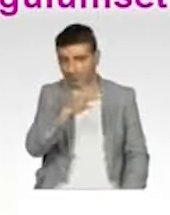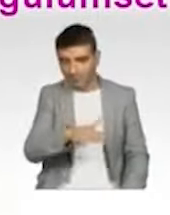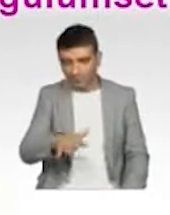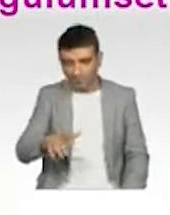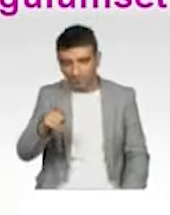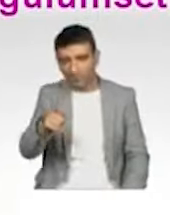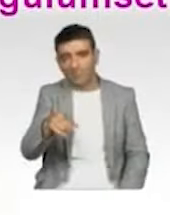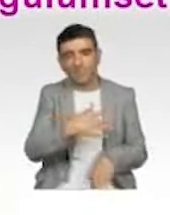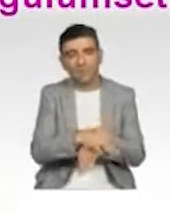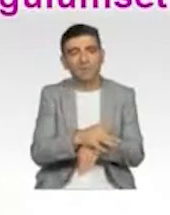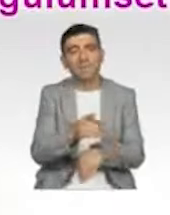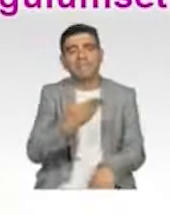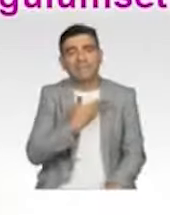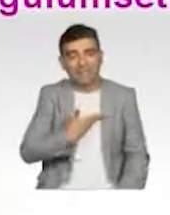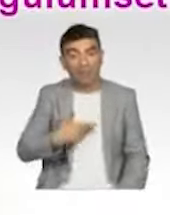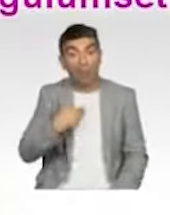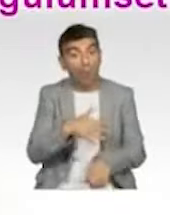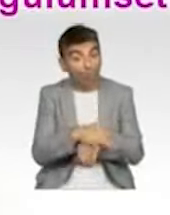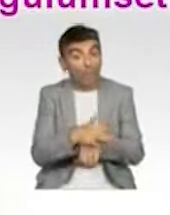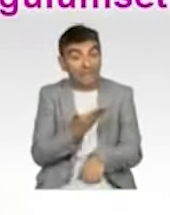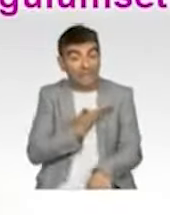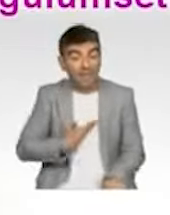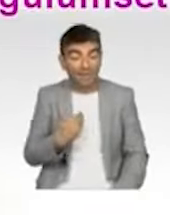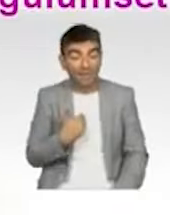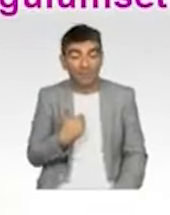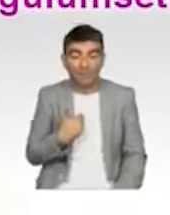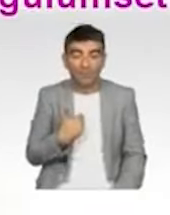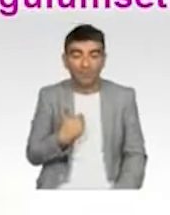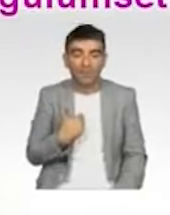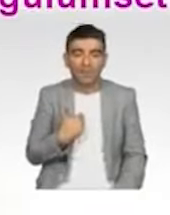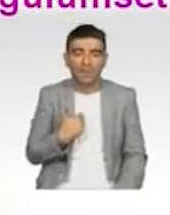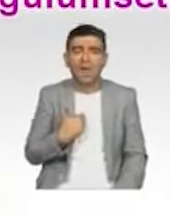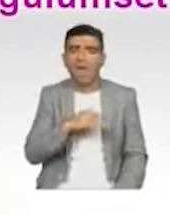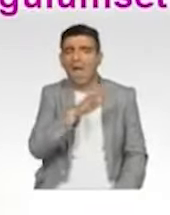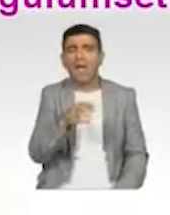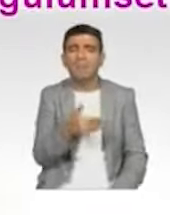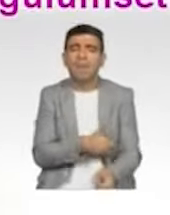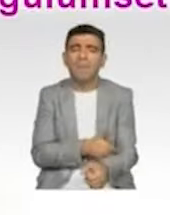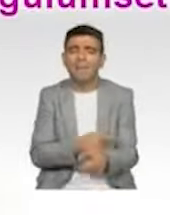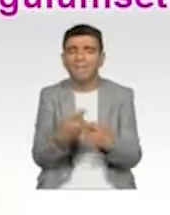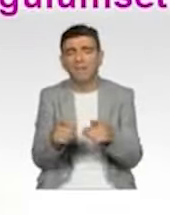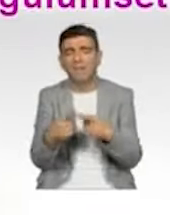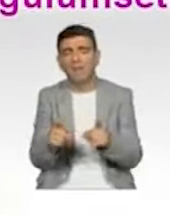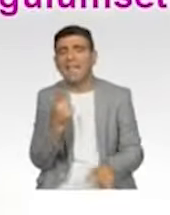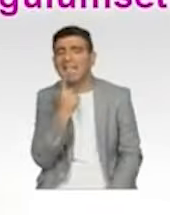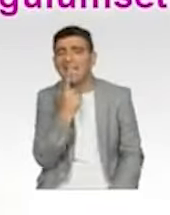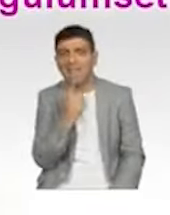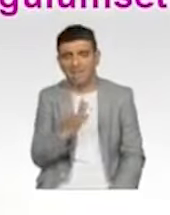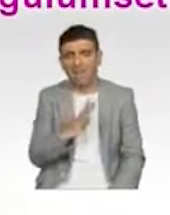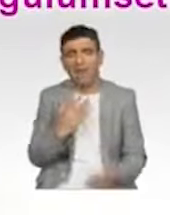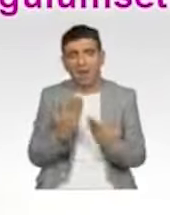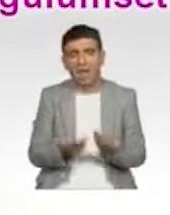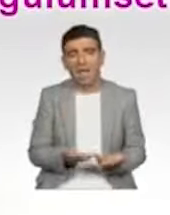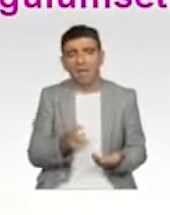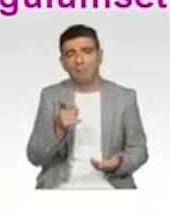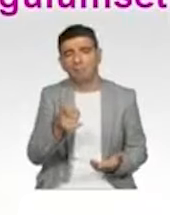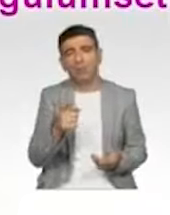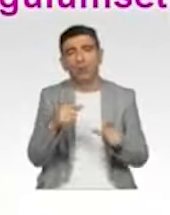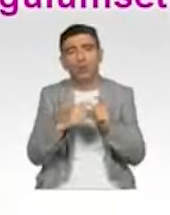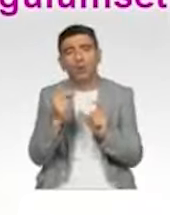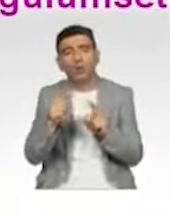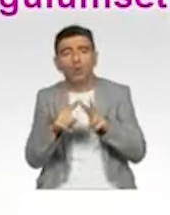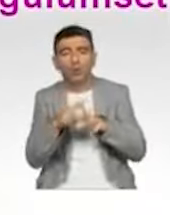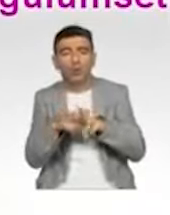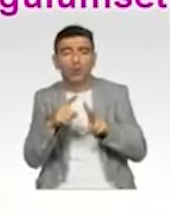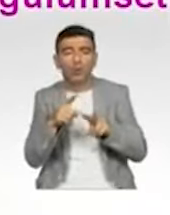mutfağı, otçuldur, vejetaryandır, otu da severim, sebzeyi de severim. Her yörenin aslında kendine özgü lezzetleri var elbette ama Güneydoğu